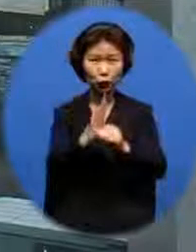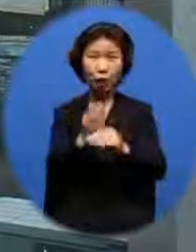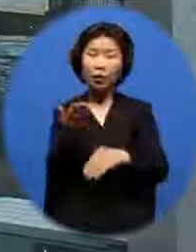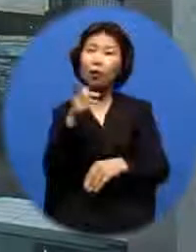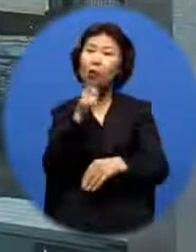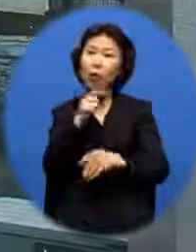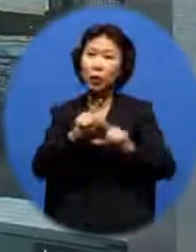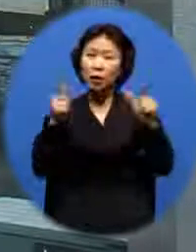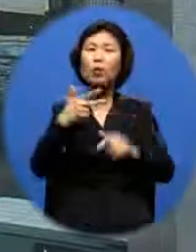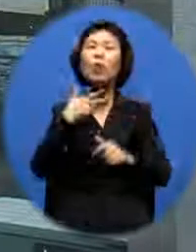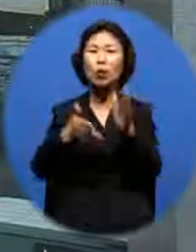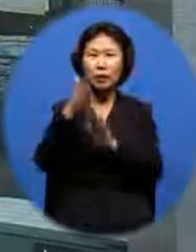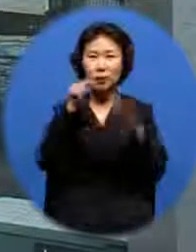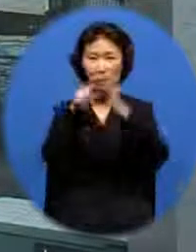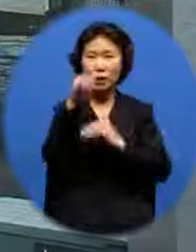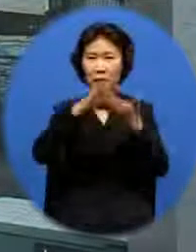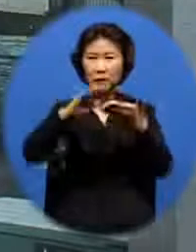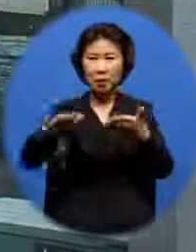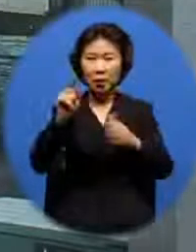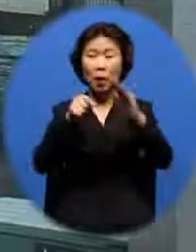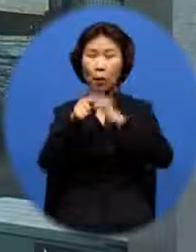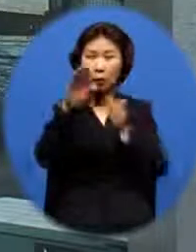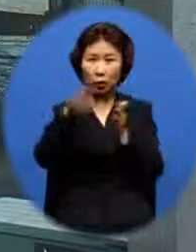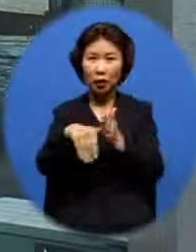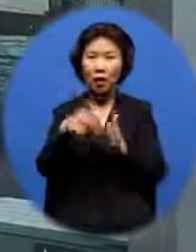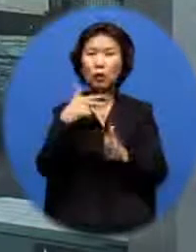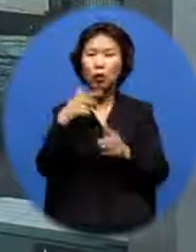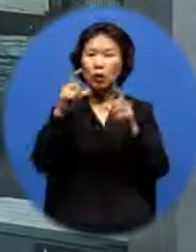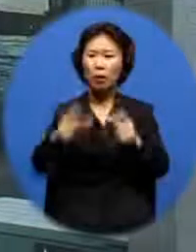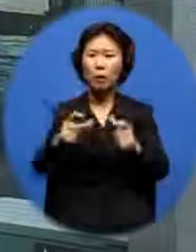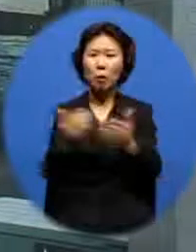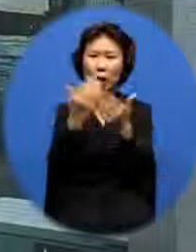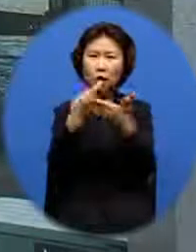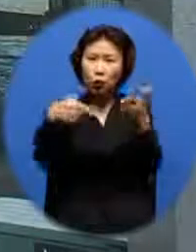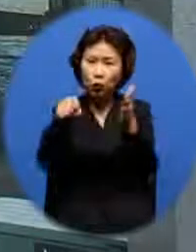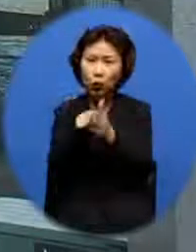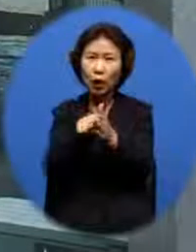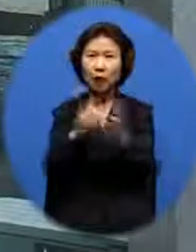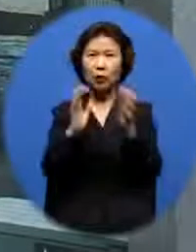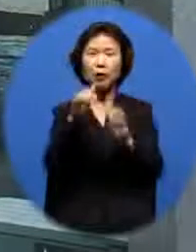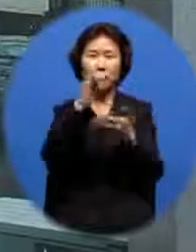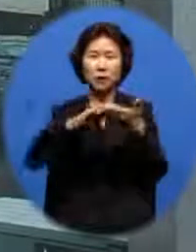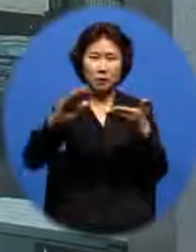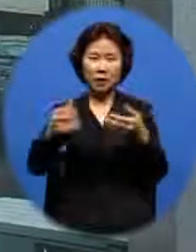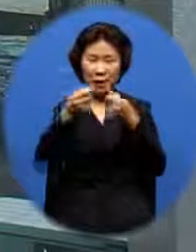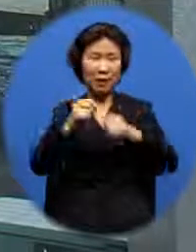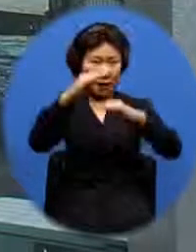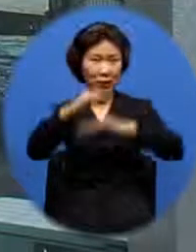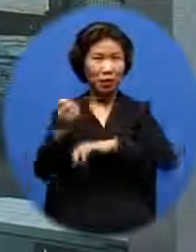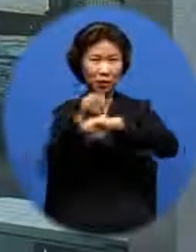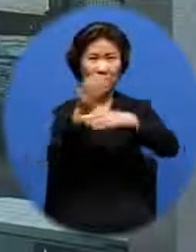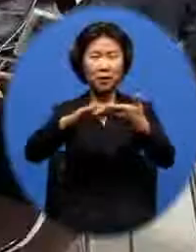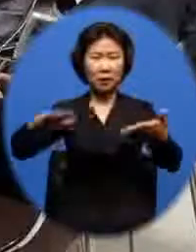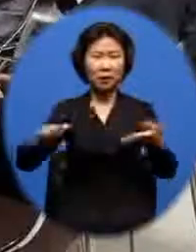보령시를 찾았습니다. 이번 방문에서는 보령 지역 발전을 위한 다양한 논의가 이루어졌는데요. 자세한 내용 전해드립니다.